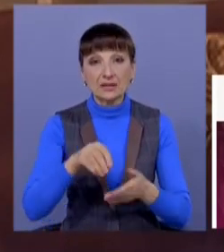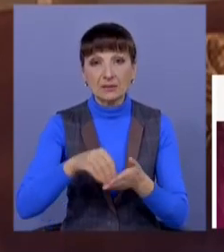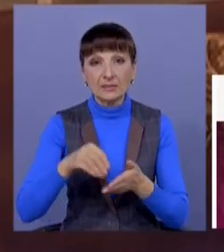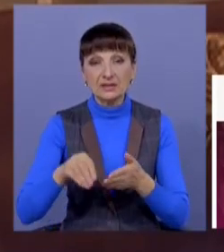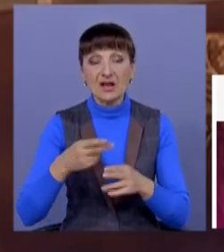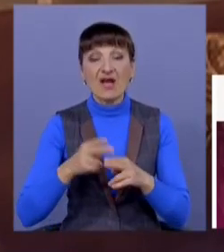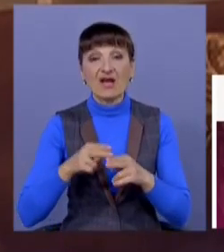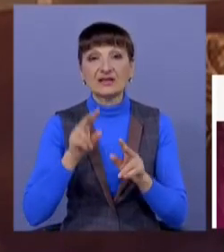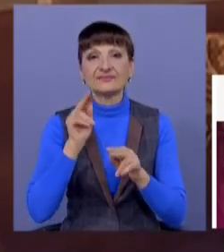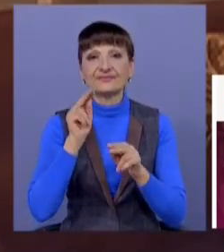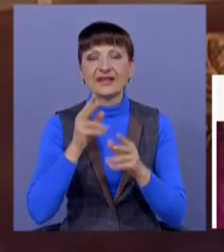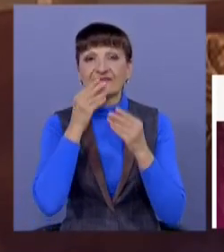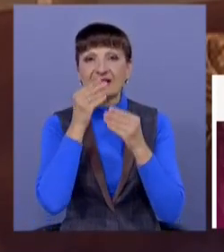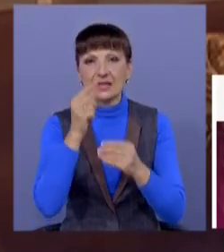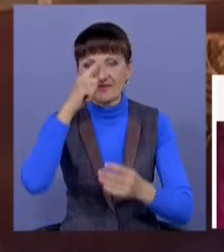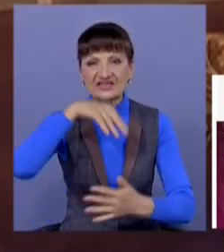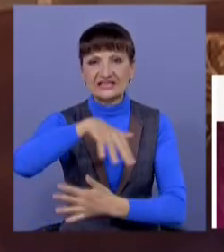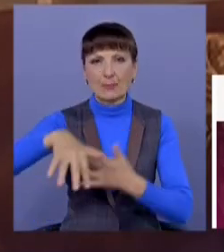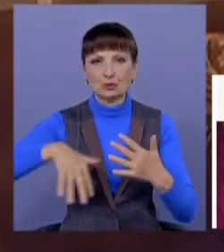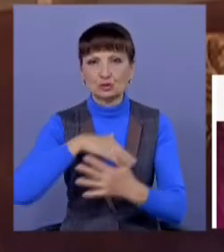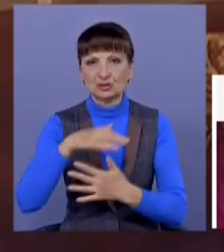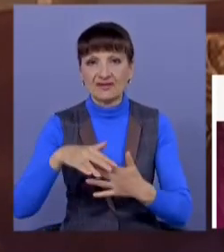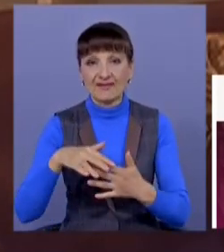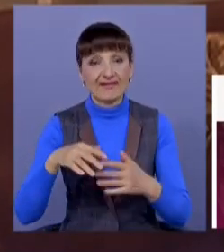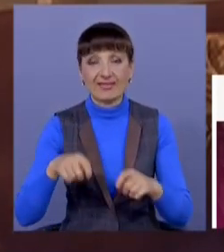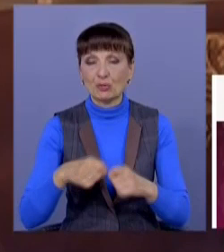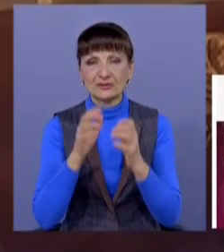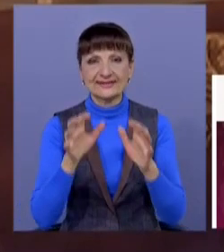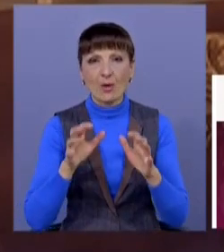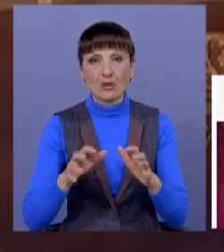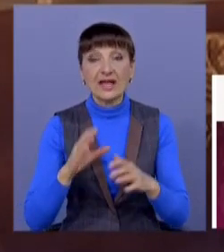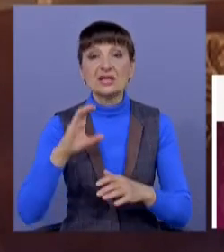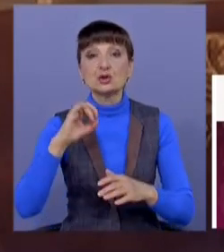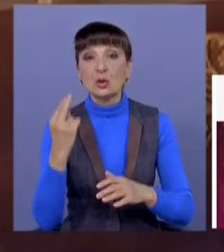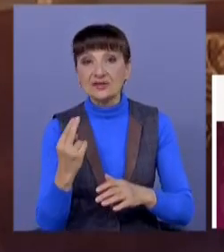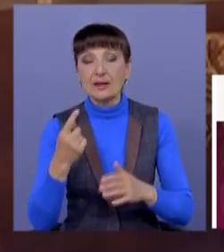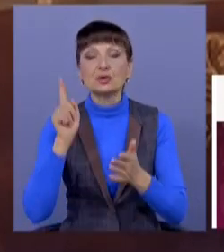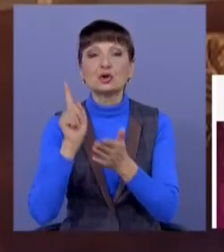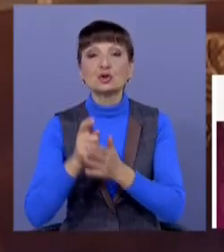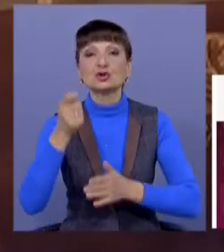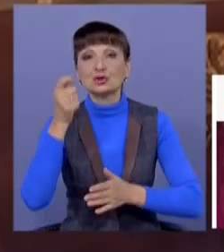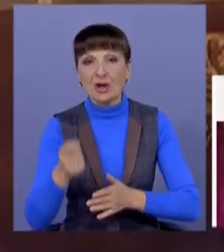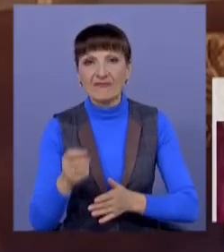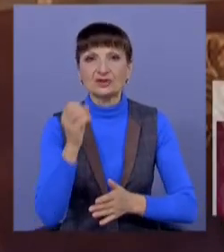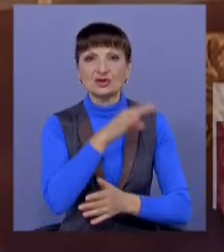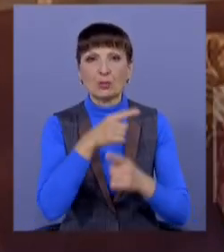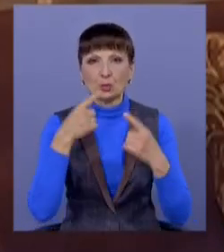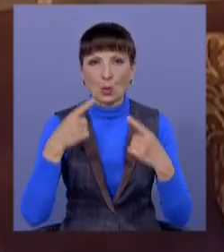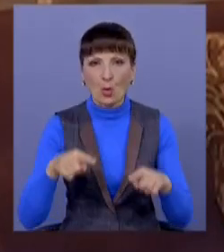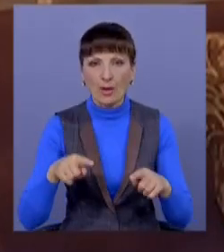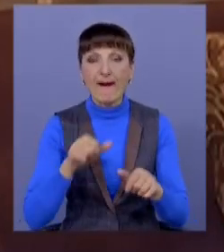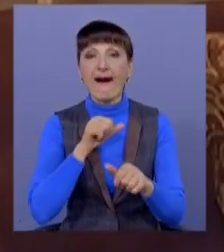введение в заблуждение. То есть мы всегда предполагаем, что если что-то называется социальным, оно должно быть дешевле, доступнее,